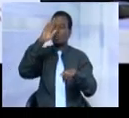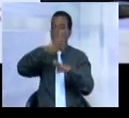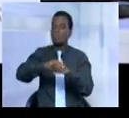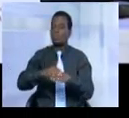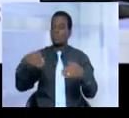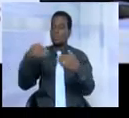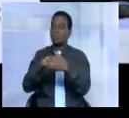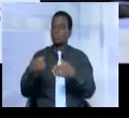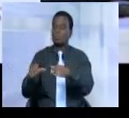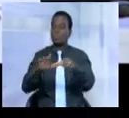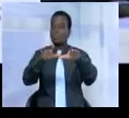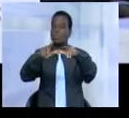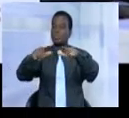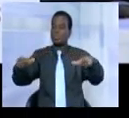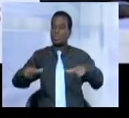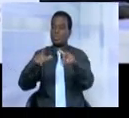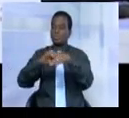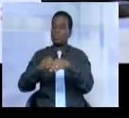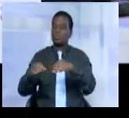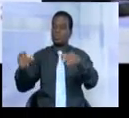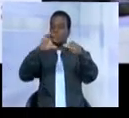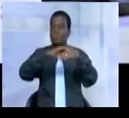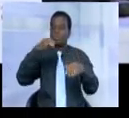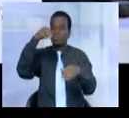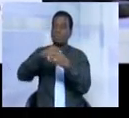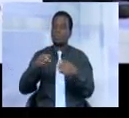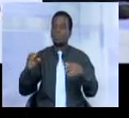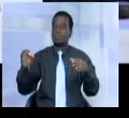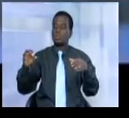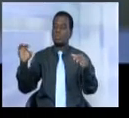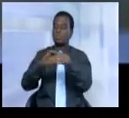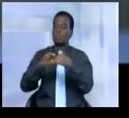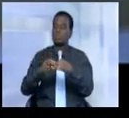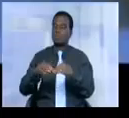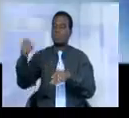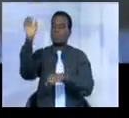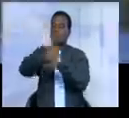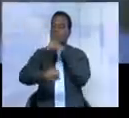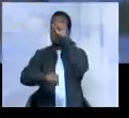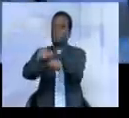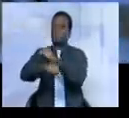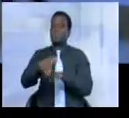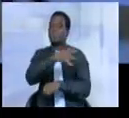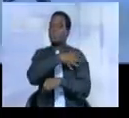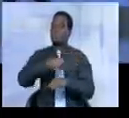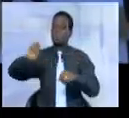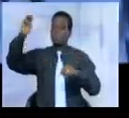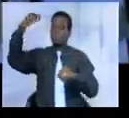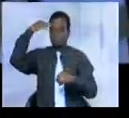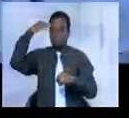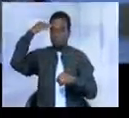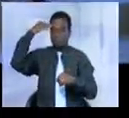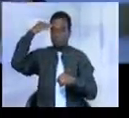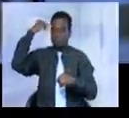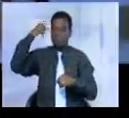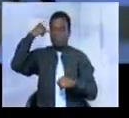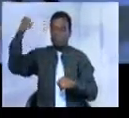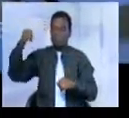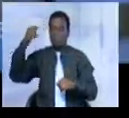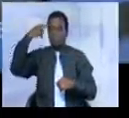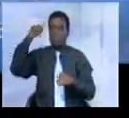de coopération dans un partenariat gagnant-gagnant. Le premier ministre du Japon, Shinzo Abe,